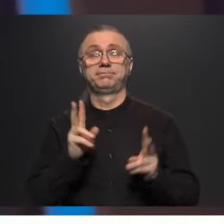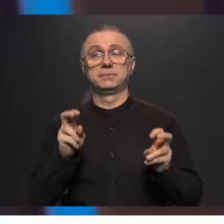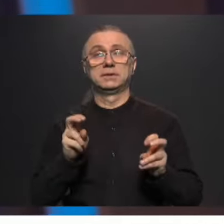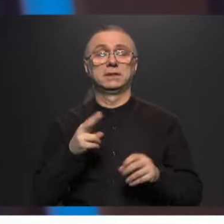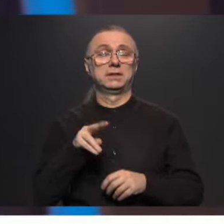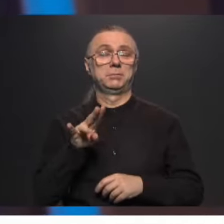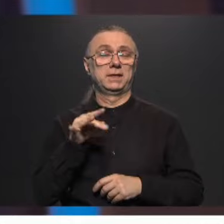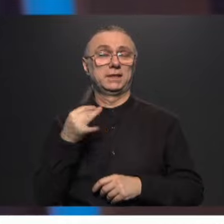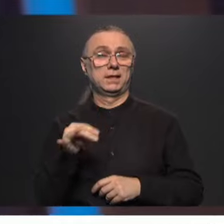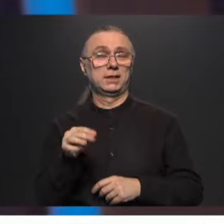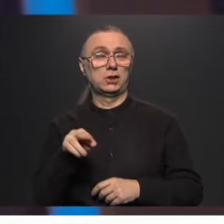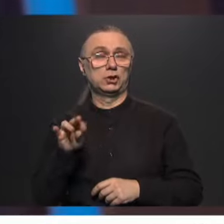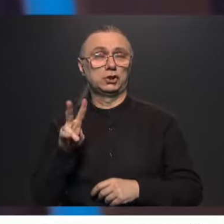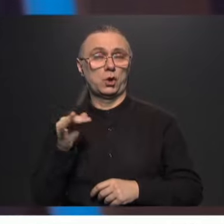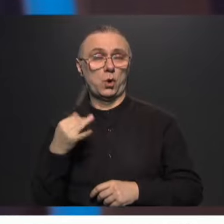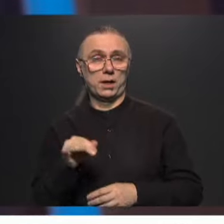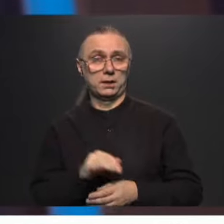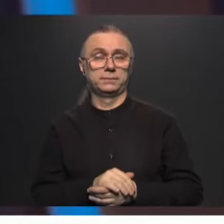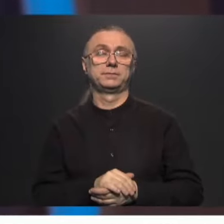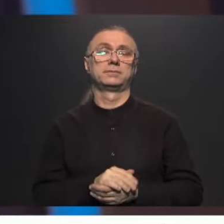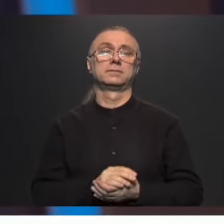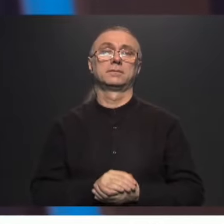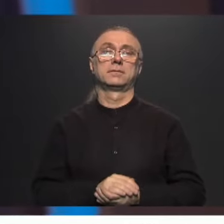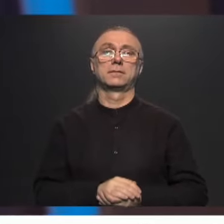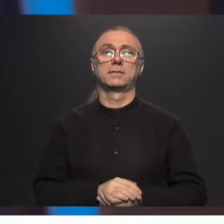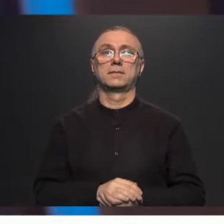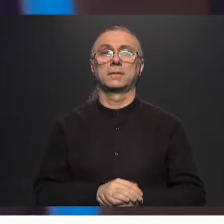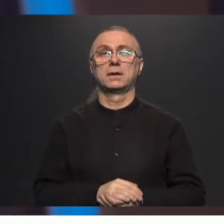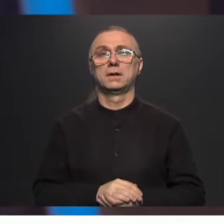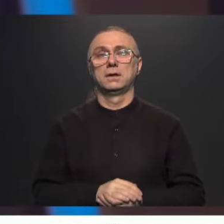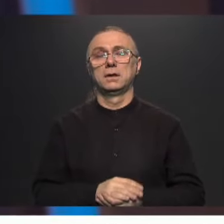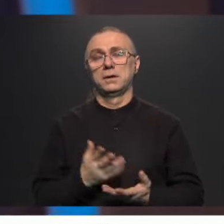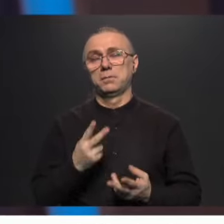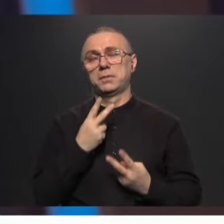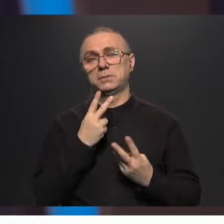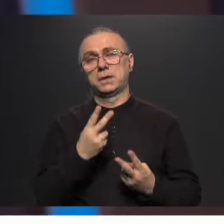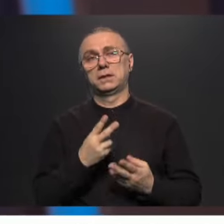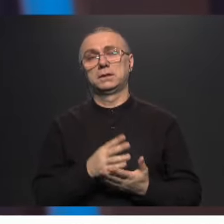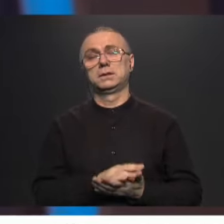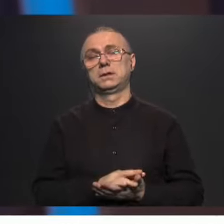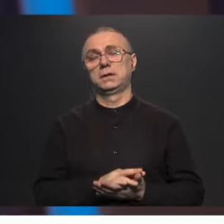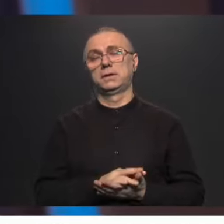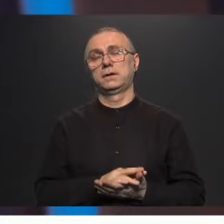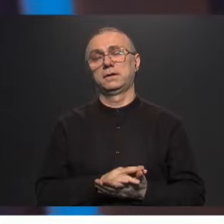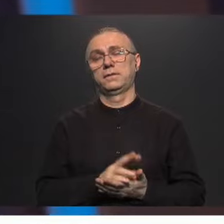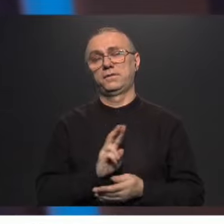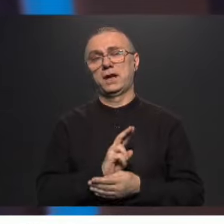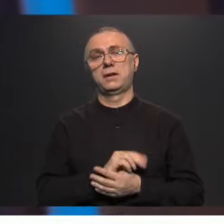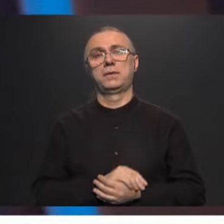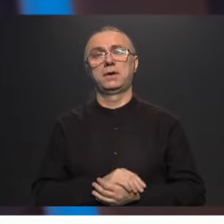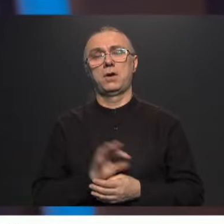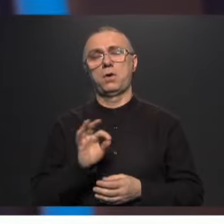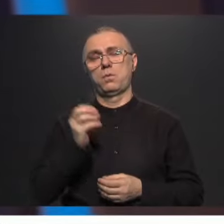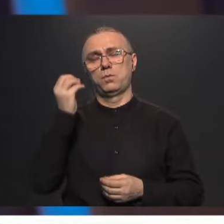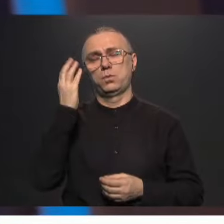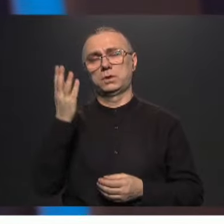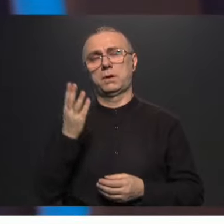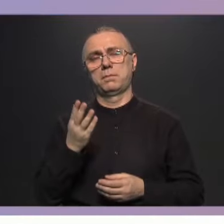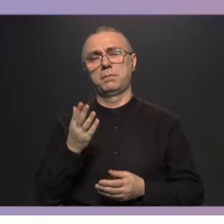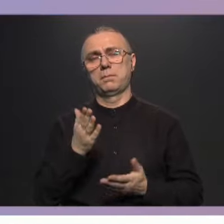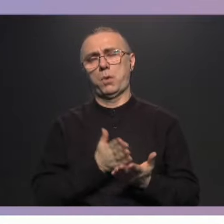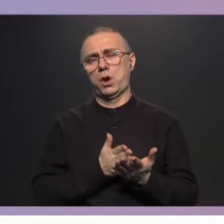«Святые войны». Перечислять все регалии нет смысла, обязательно посмотрите картину. И, конечно, о мудром политике не могу у